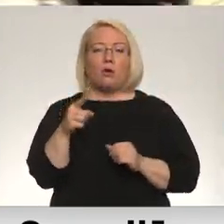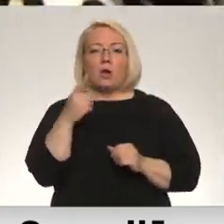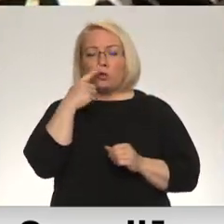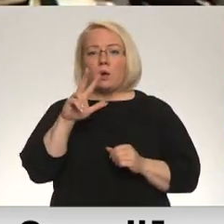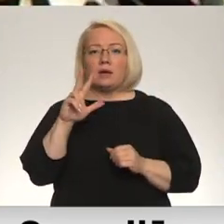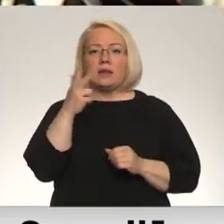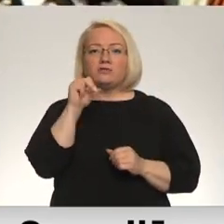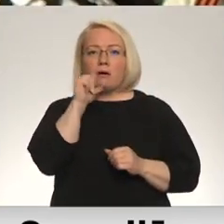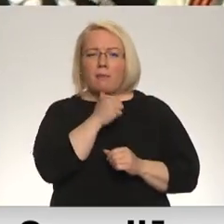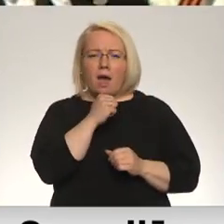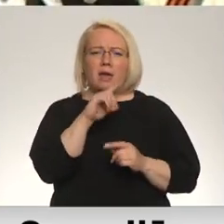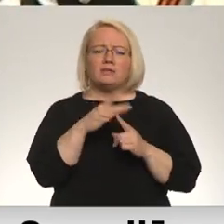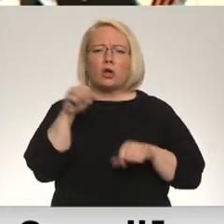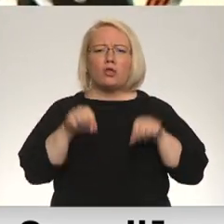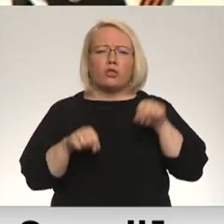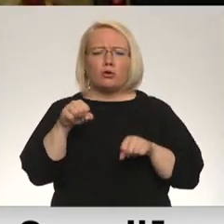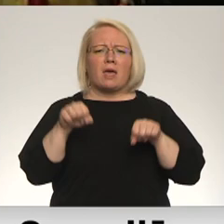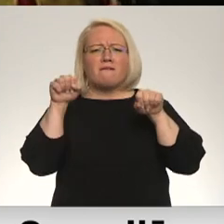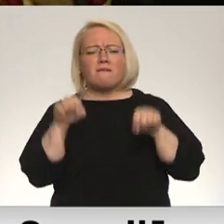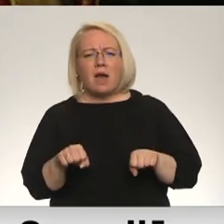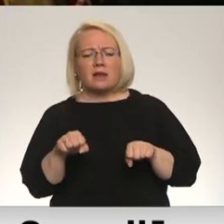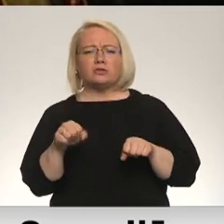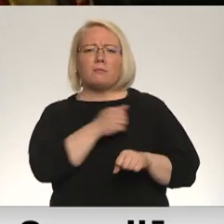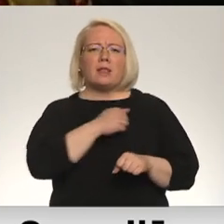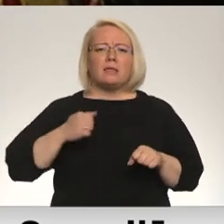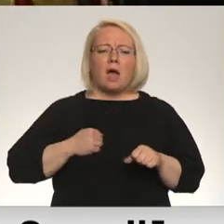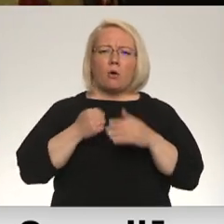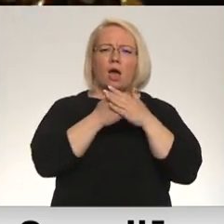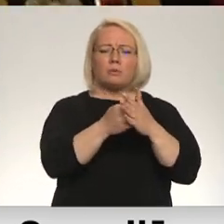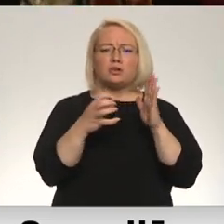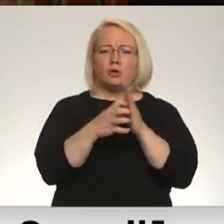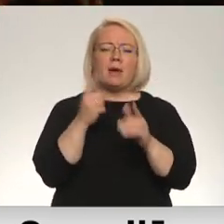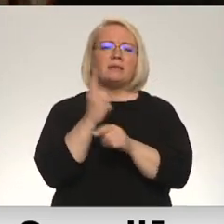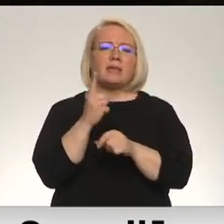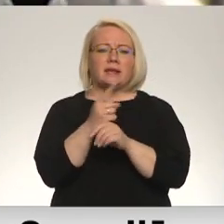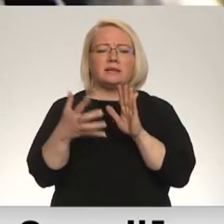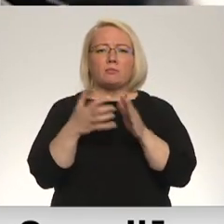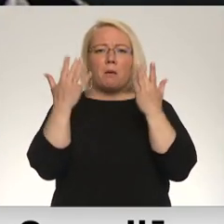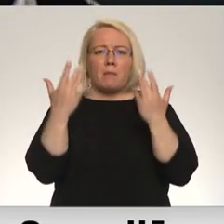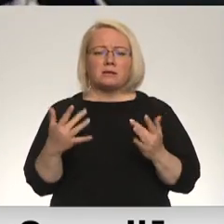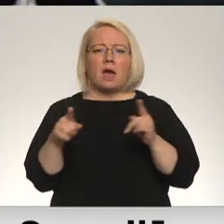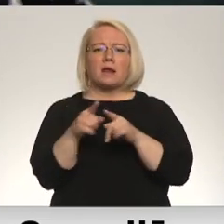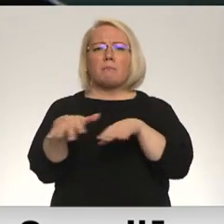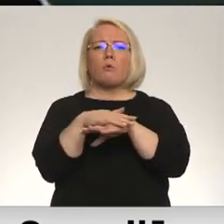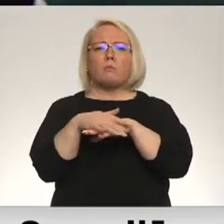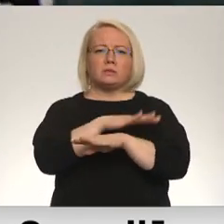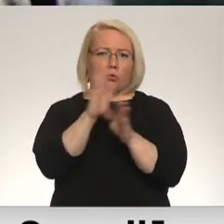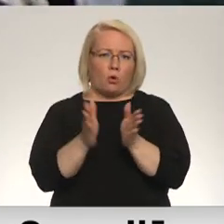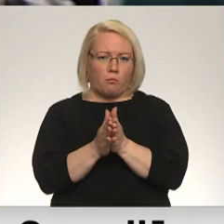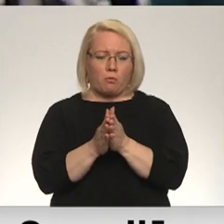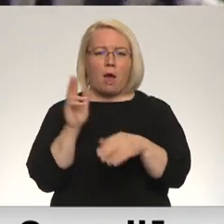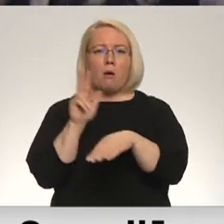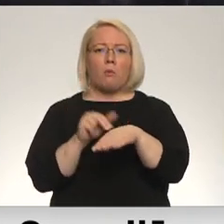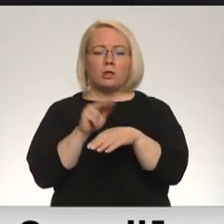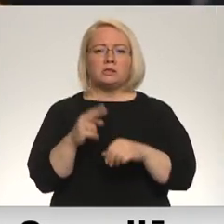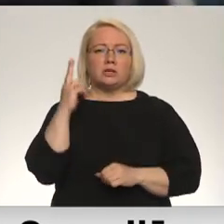totalitāro režīmu un militāro agresiju atbalstošus simbolus nedrīkst lietot ne tikai pasākumos, bet publiskajā vidē kopumā. Policija